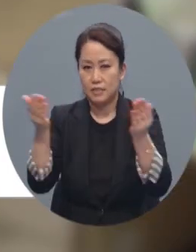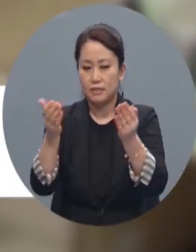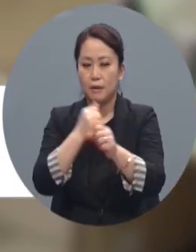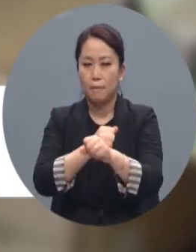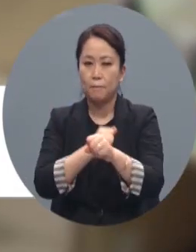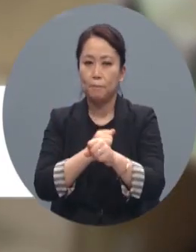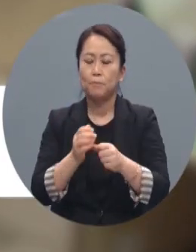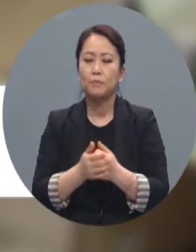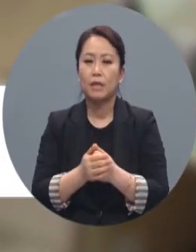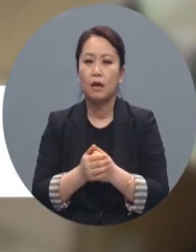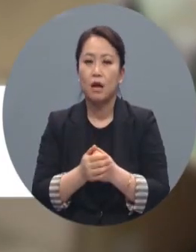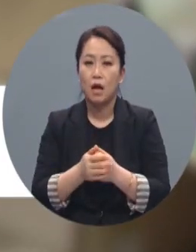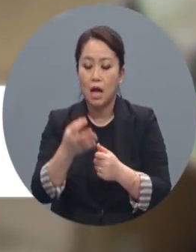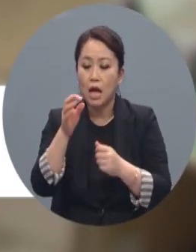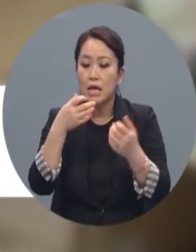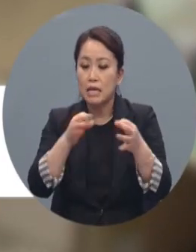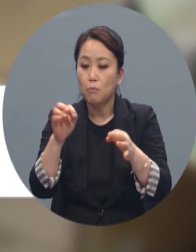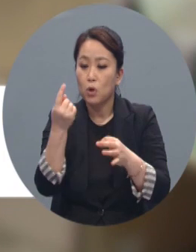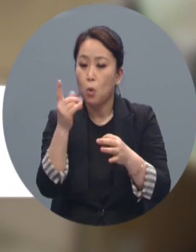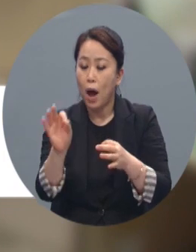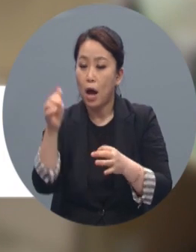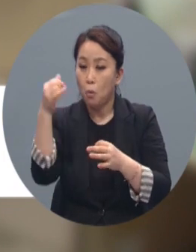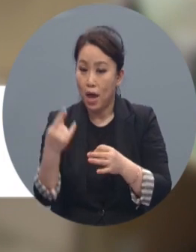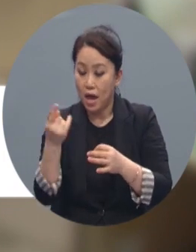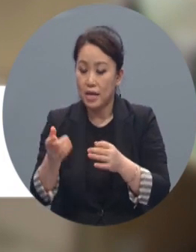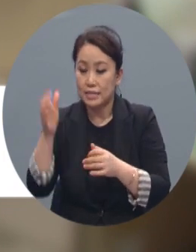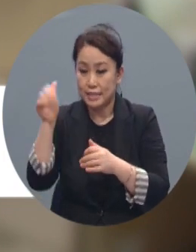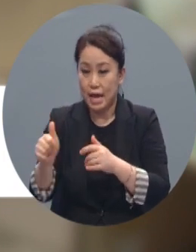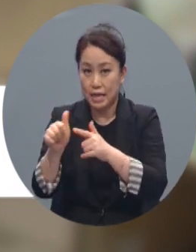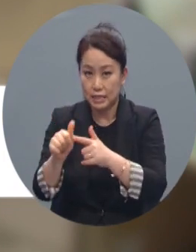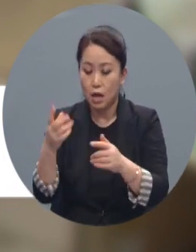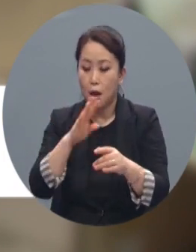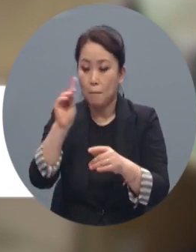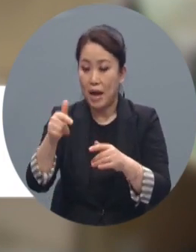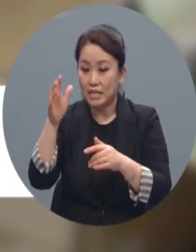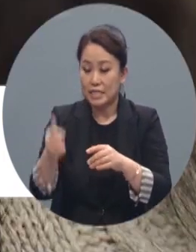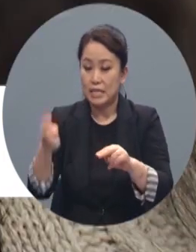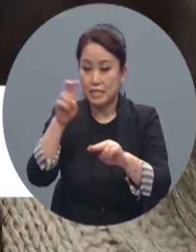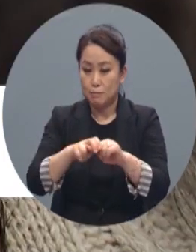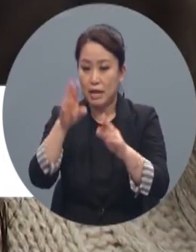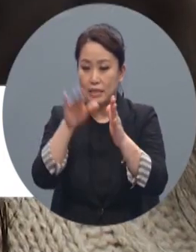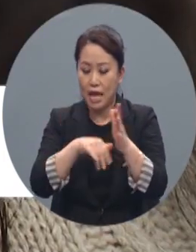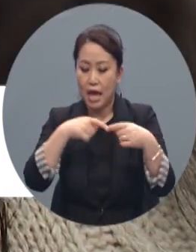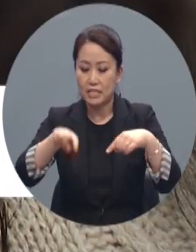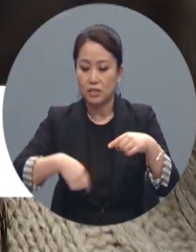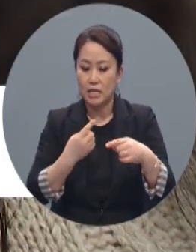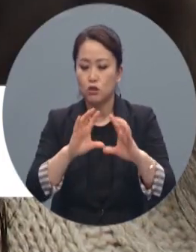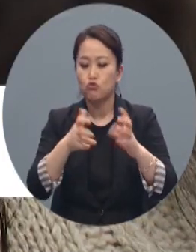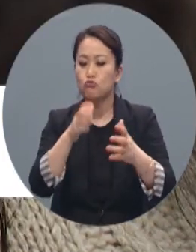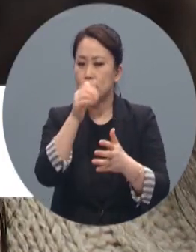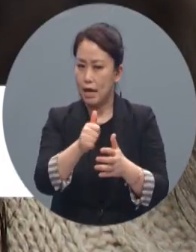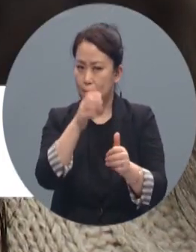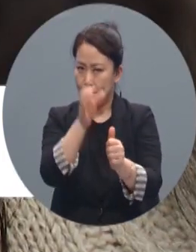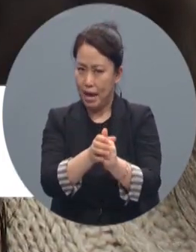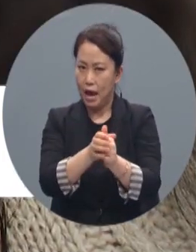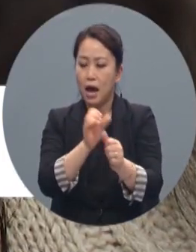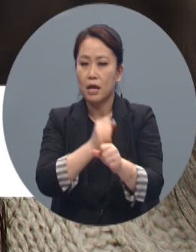발탁했습니다. 김광회 신임실장은 박 시장이 취임 직후에 행정자치국장으로 임명한 인사로